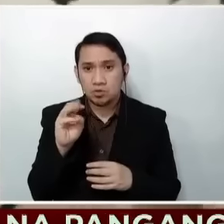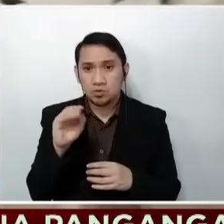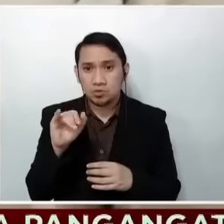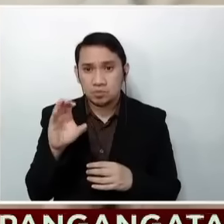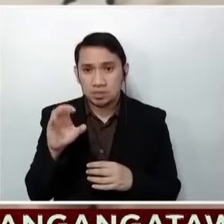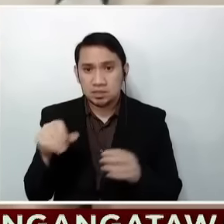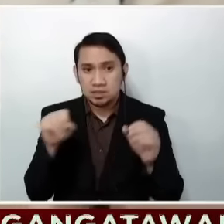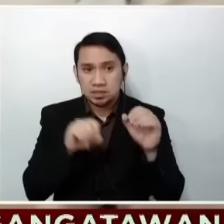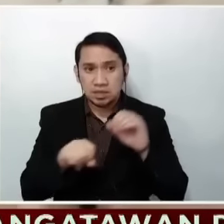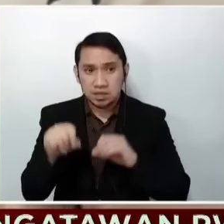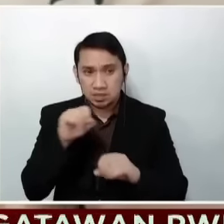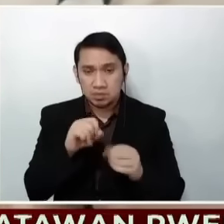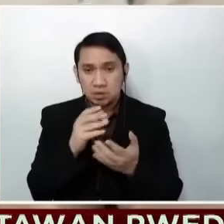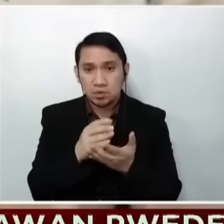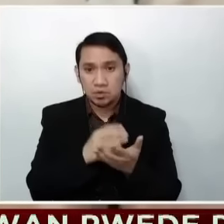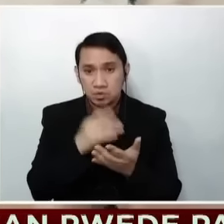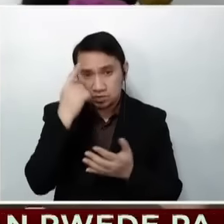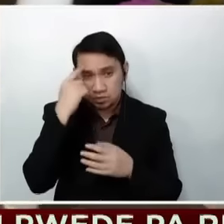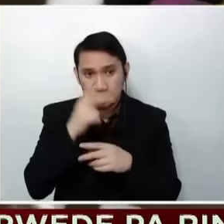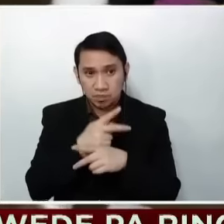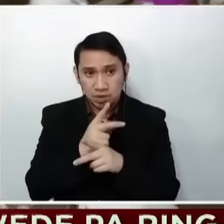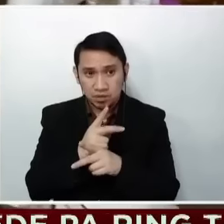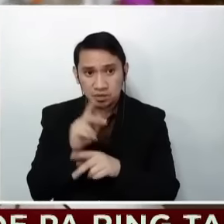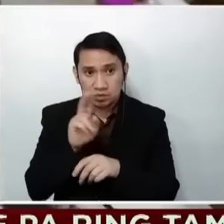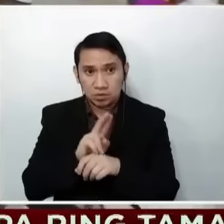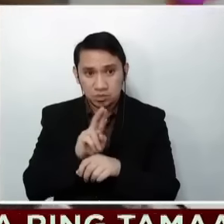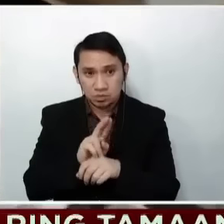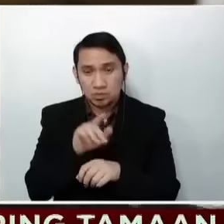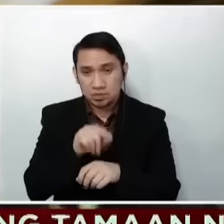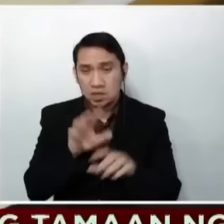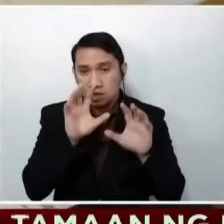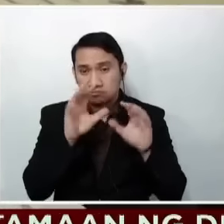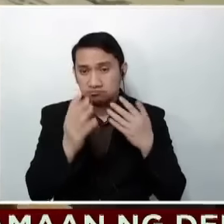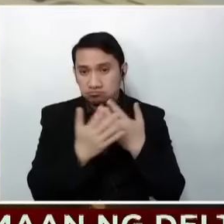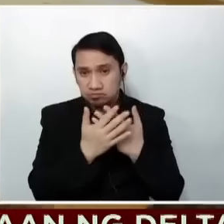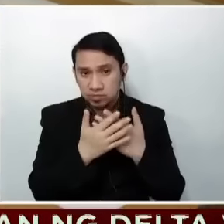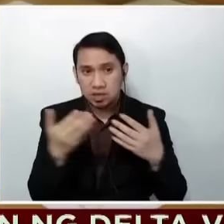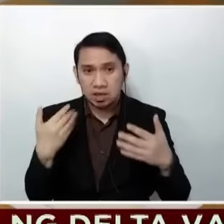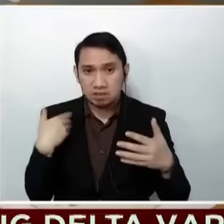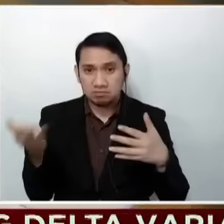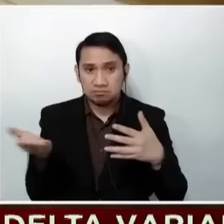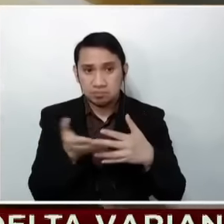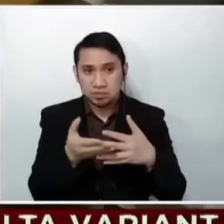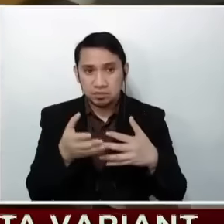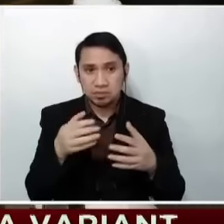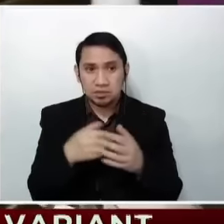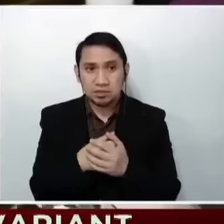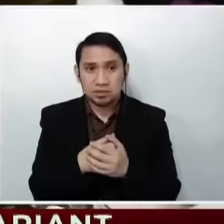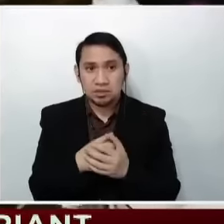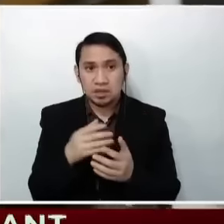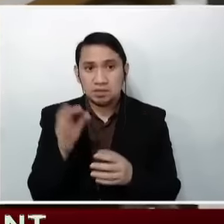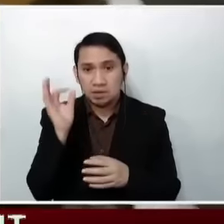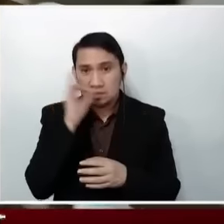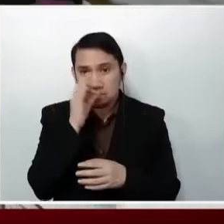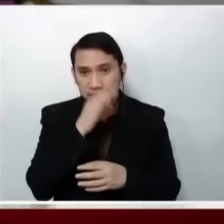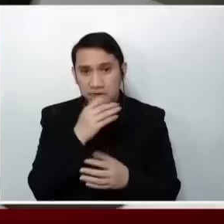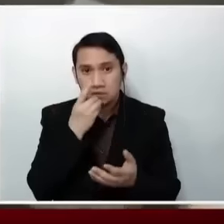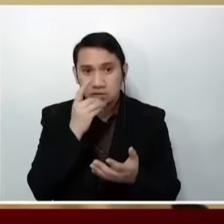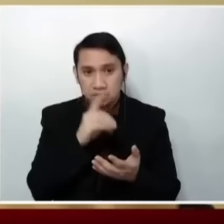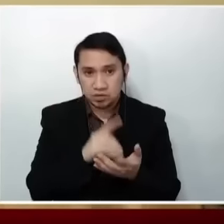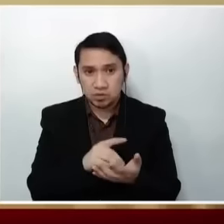kurso para sa paggawa ng mga produktong pampaganda. Kulong siya sa patong-patong na kaso ng estafa, falsification of documents, illegal practice